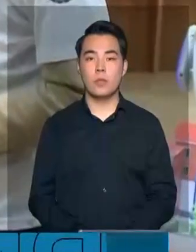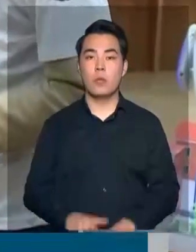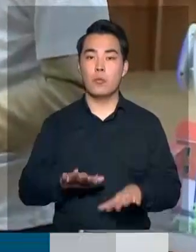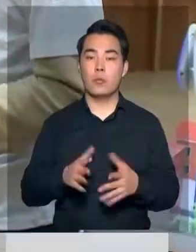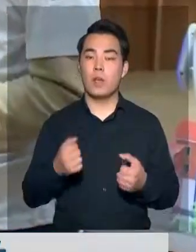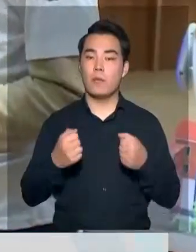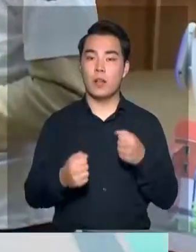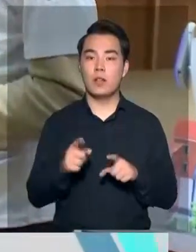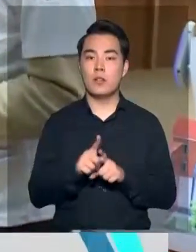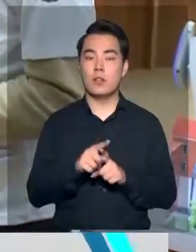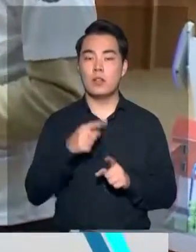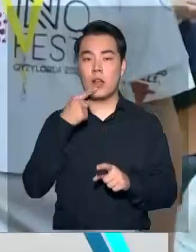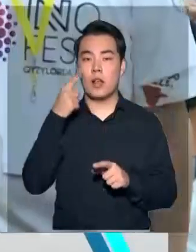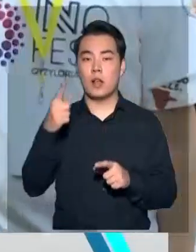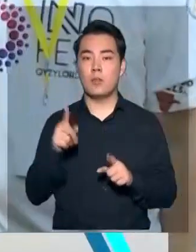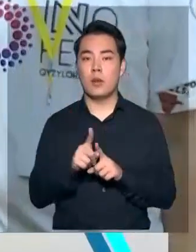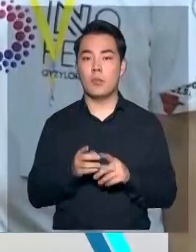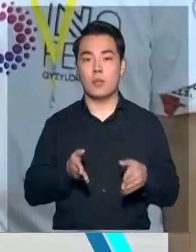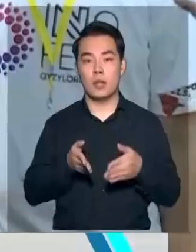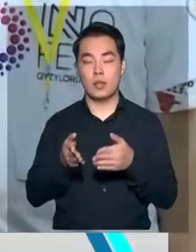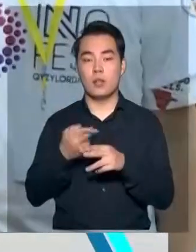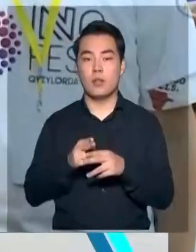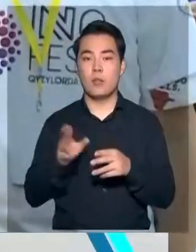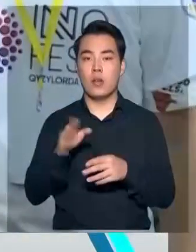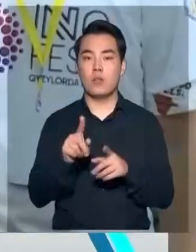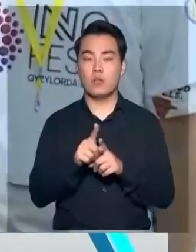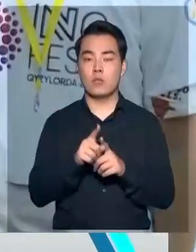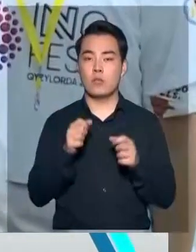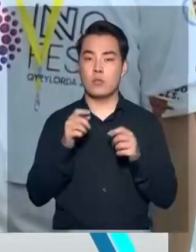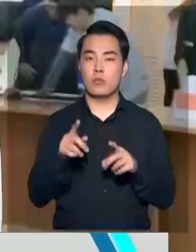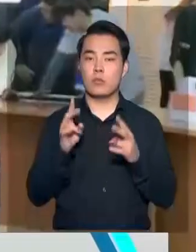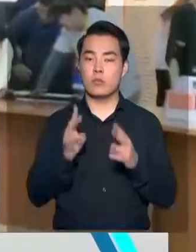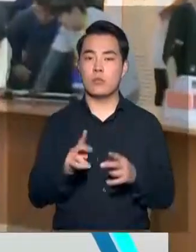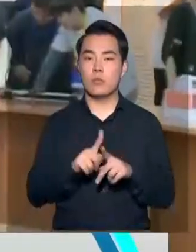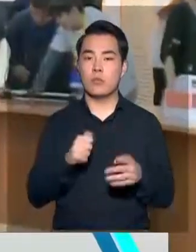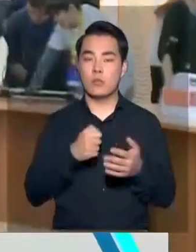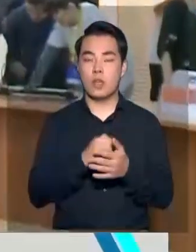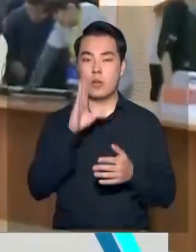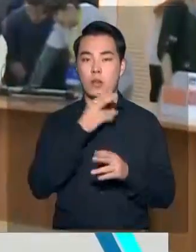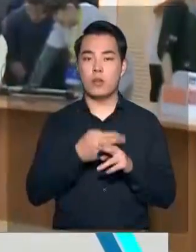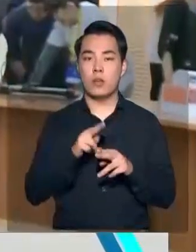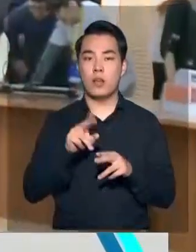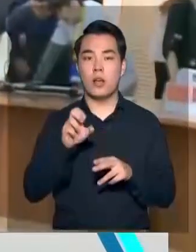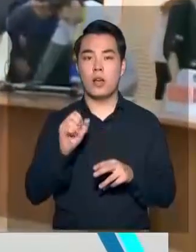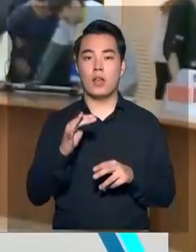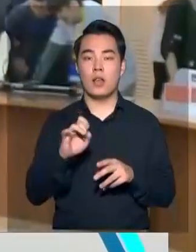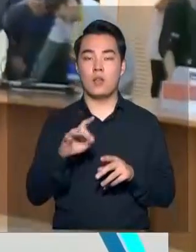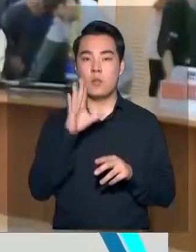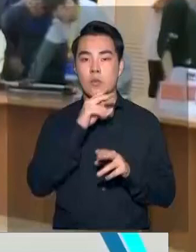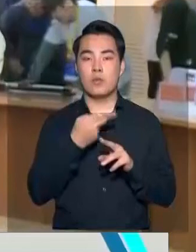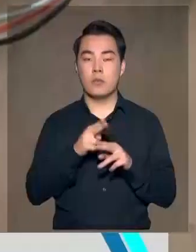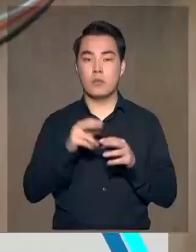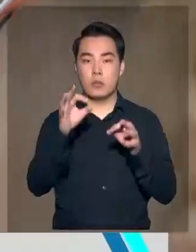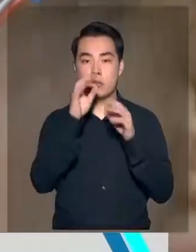Усталость водителей в дальних поездках часто приводит к серьезным авариям на дорогах. Но школьник из Кызыларды Кайсар Матагул придумал способ, как не дать уснуть человеку за